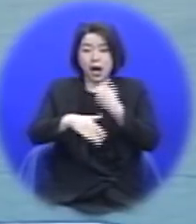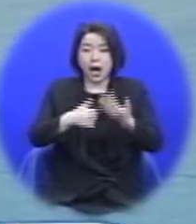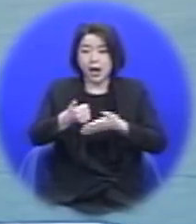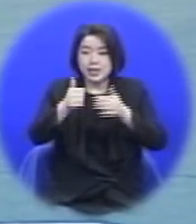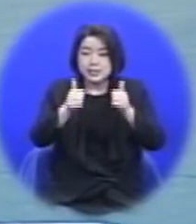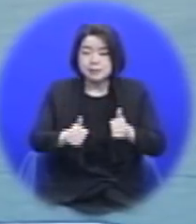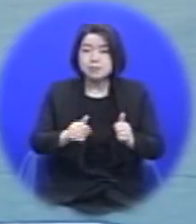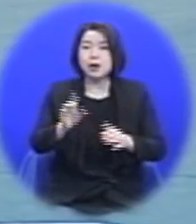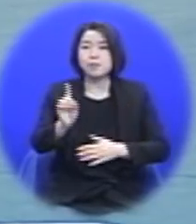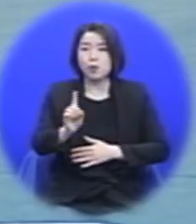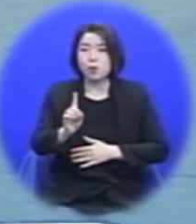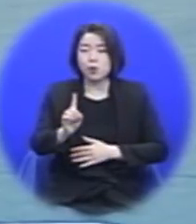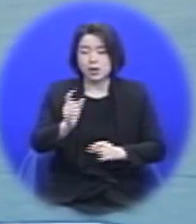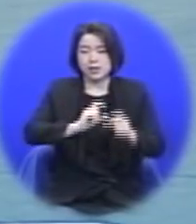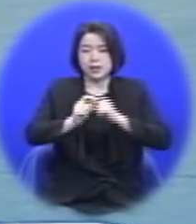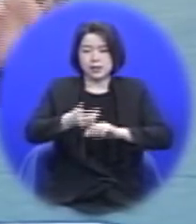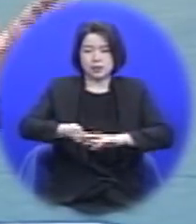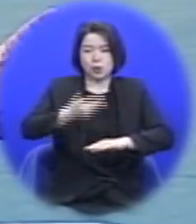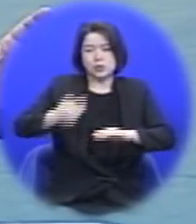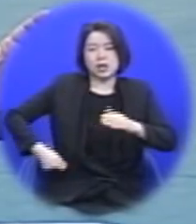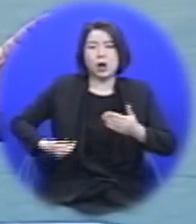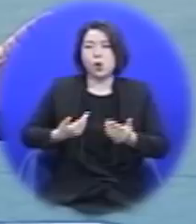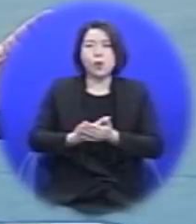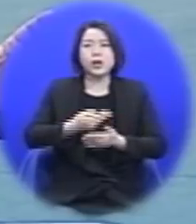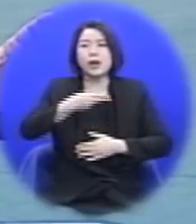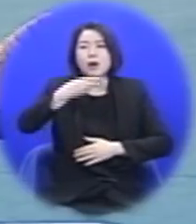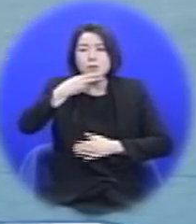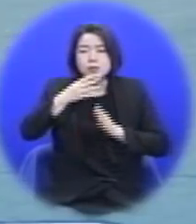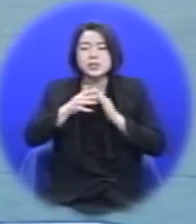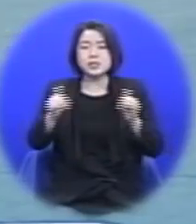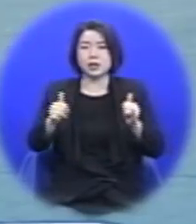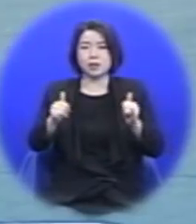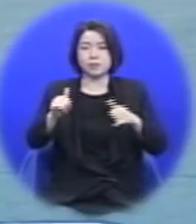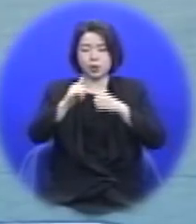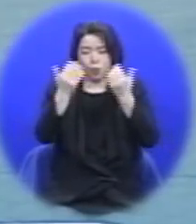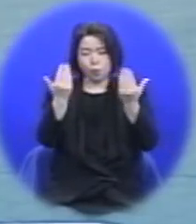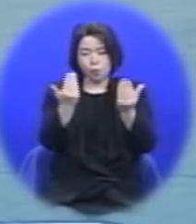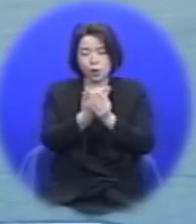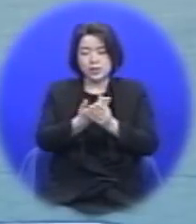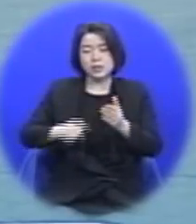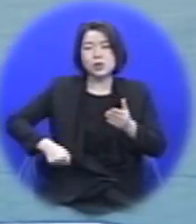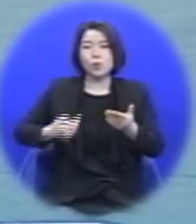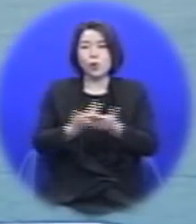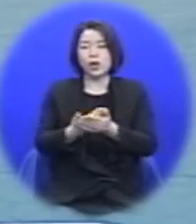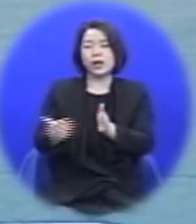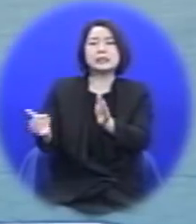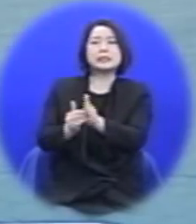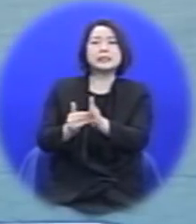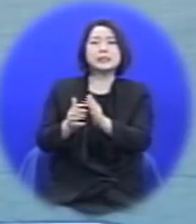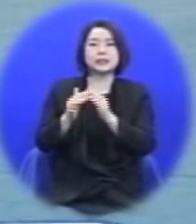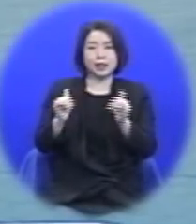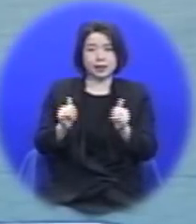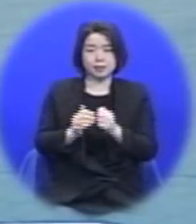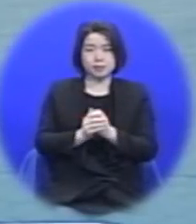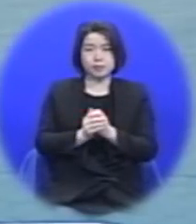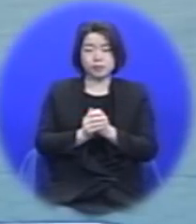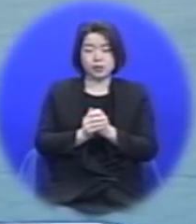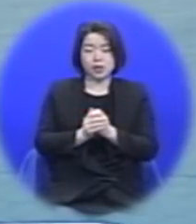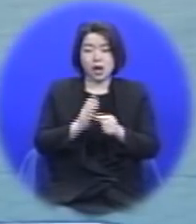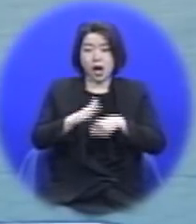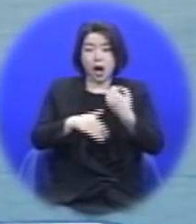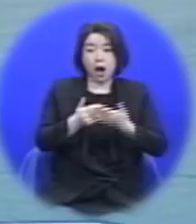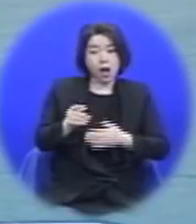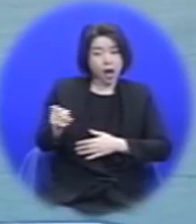심판하시는 경우는 더 이상 회개가 없는 사람, 완전히 회개가 그친 사람에게 하나님이 이제는